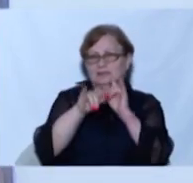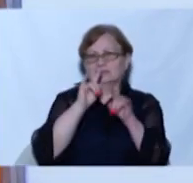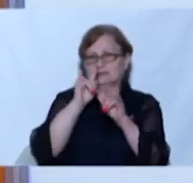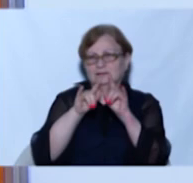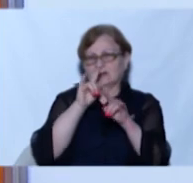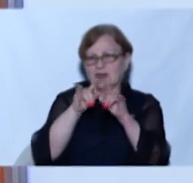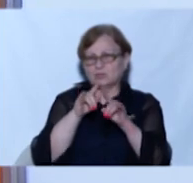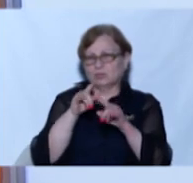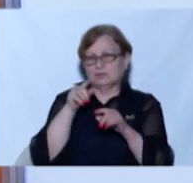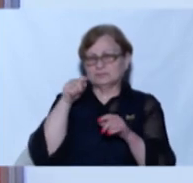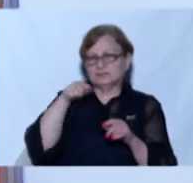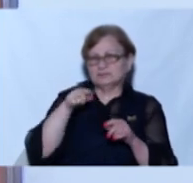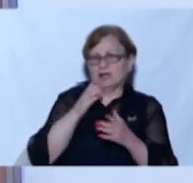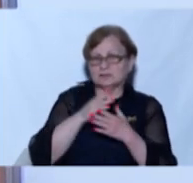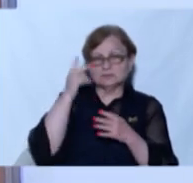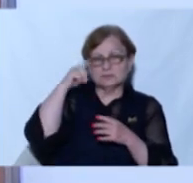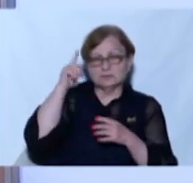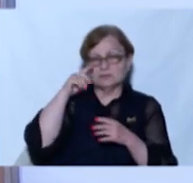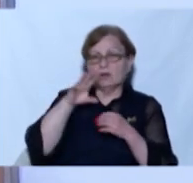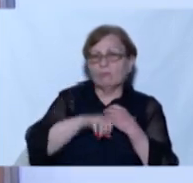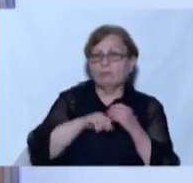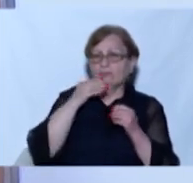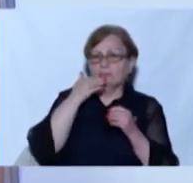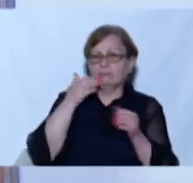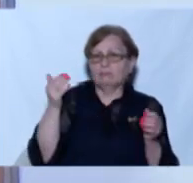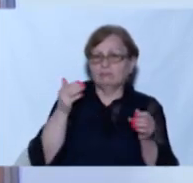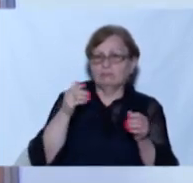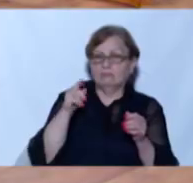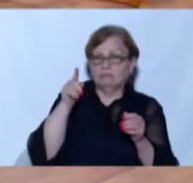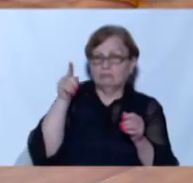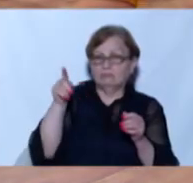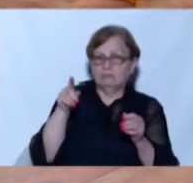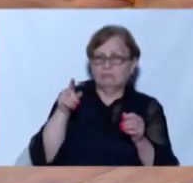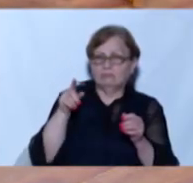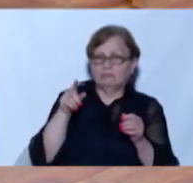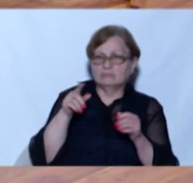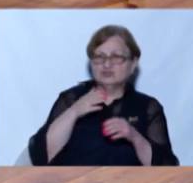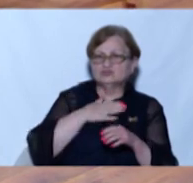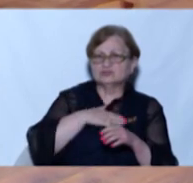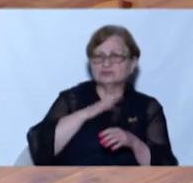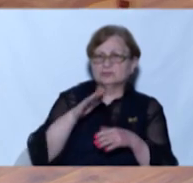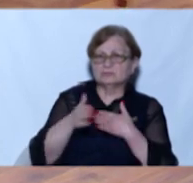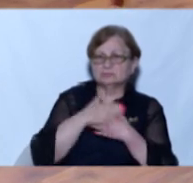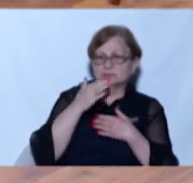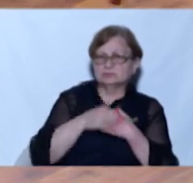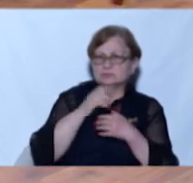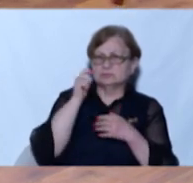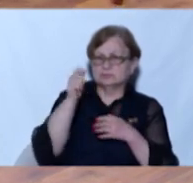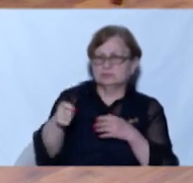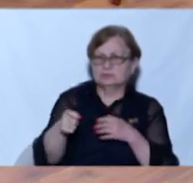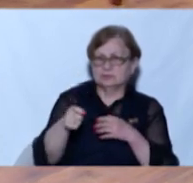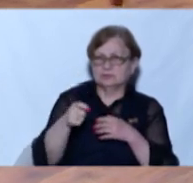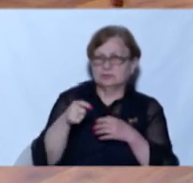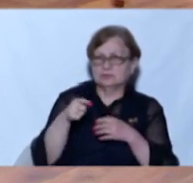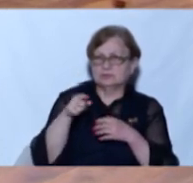ლეგენდა იცოდეთ მოკლედ. და ბოლოს იმით მთავრდება, რომ კარდინალი სიკვდილით დასჯის რომ აი